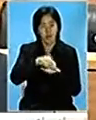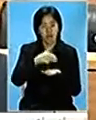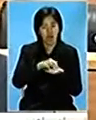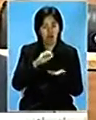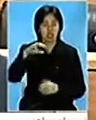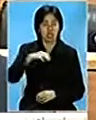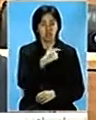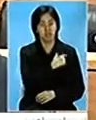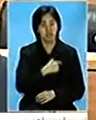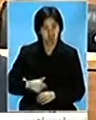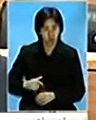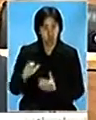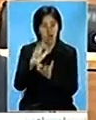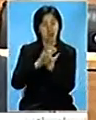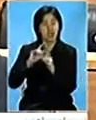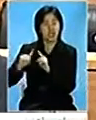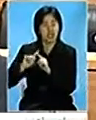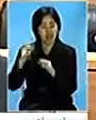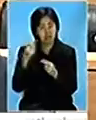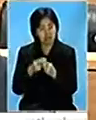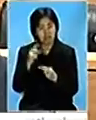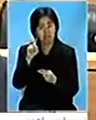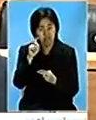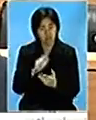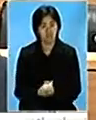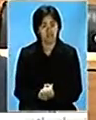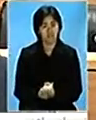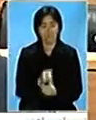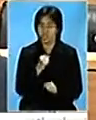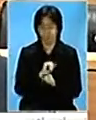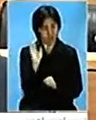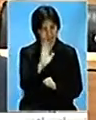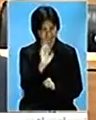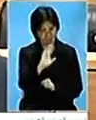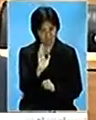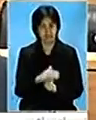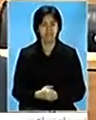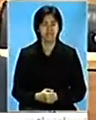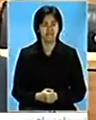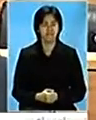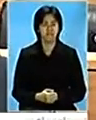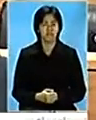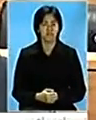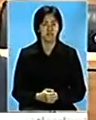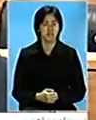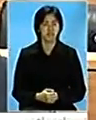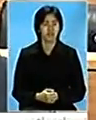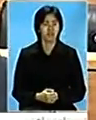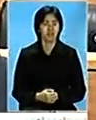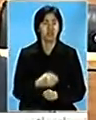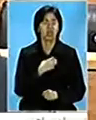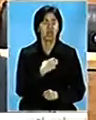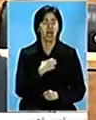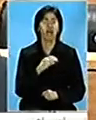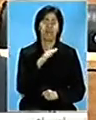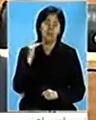วงศ์ของประเทศเพื่อนบ้านเขาในทางที่เสียหายอย่างเงี้ยมันทำไม่ได้นะครับท่านประธานครับถ้าจะเป็นทำก็ขอให้เป็นบาป